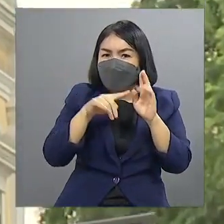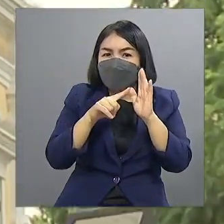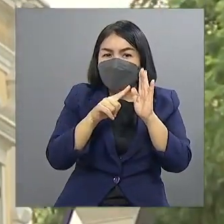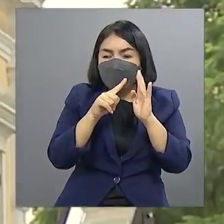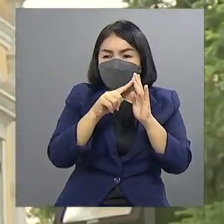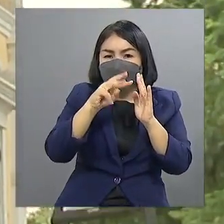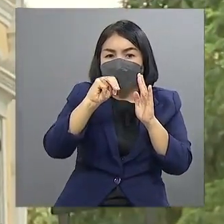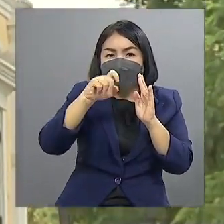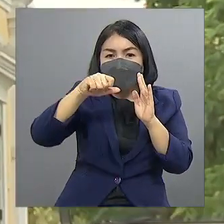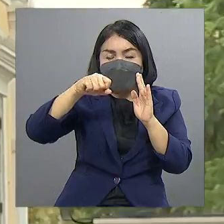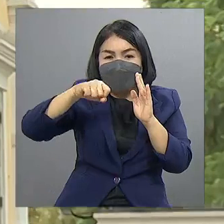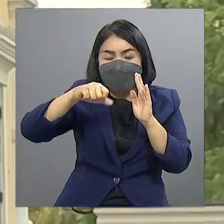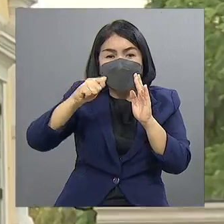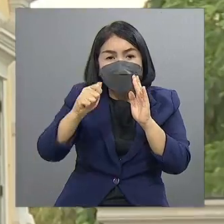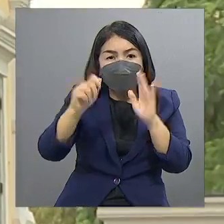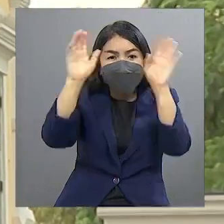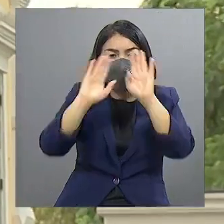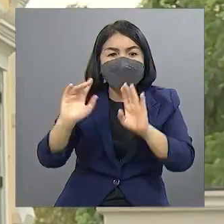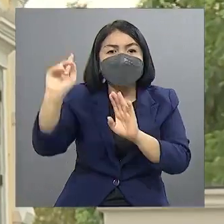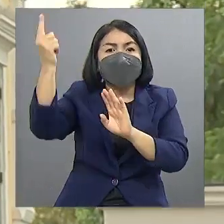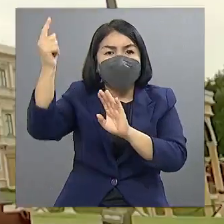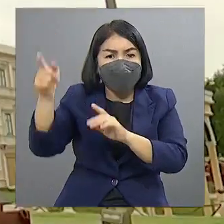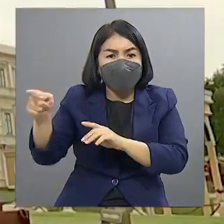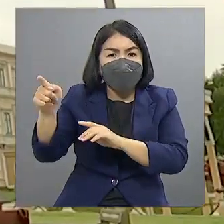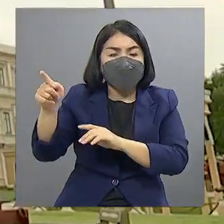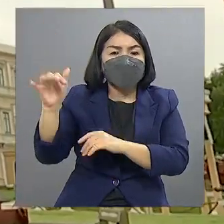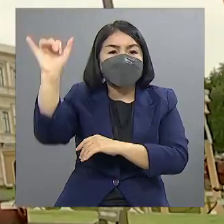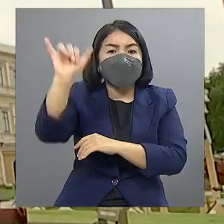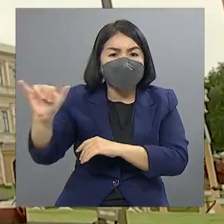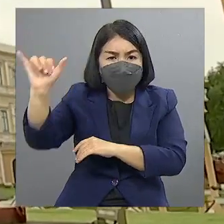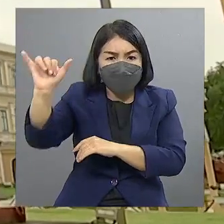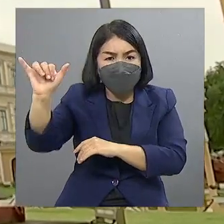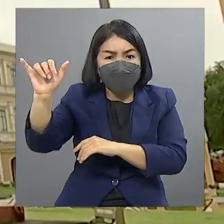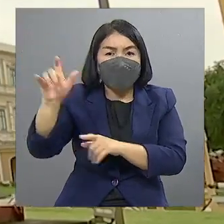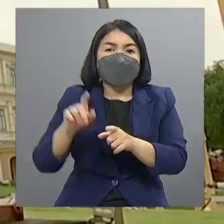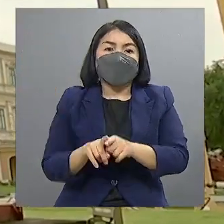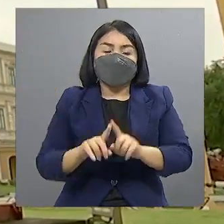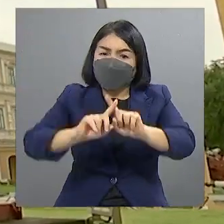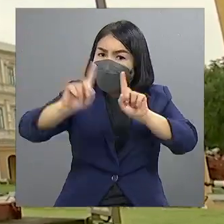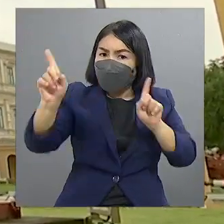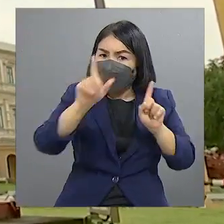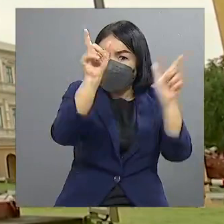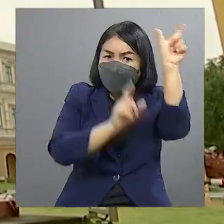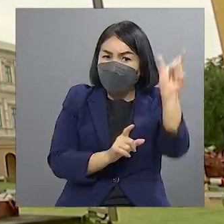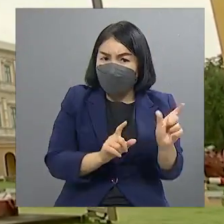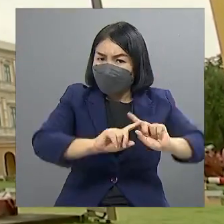แบบนีโอคลาสสิกฉะนั้นกระทรวงกลาโหมกับศุลกสถานจะไม่ใช่อิตาเลียนเรเนซองส์จะเป็นนีโอคลาสสิกฉะ